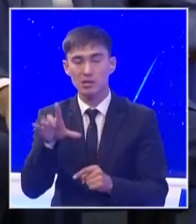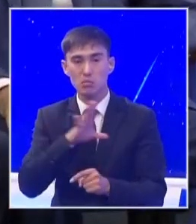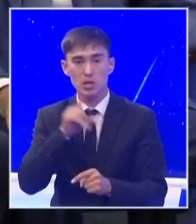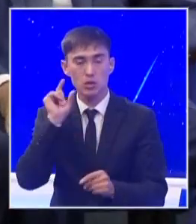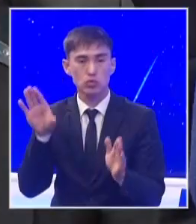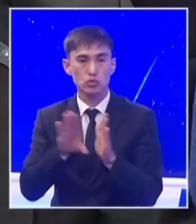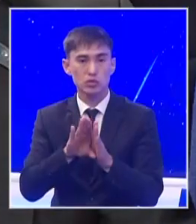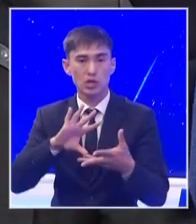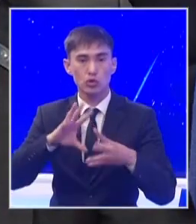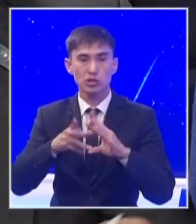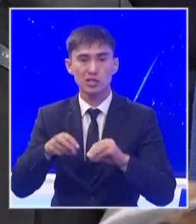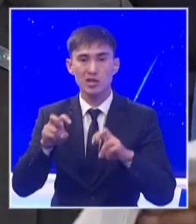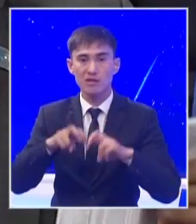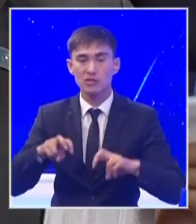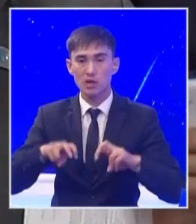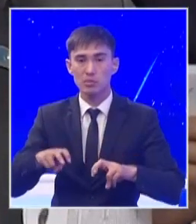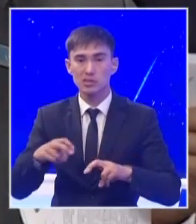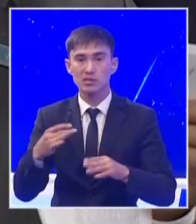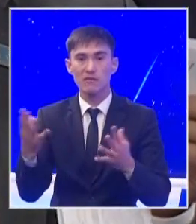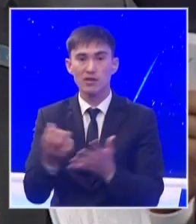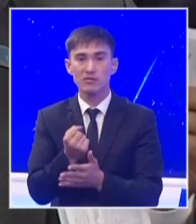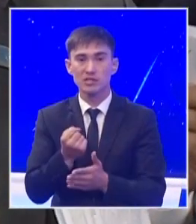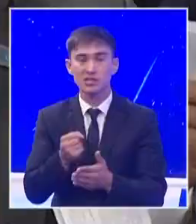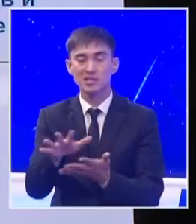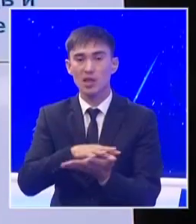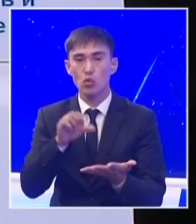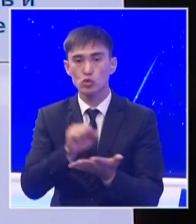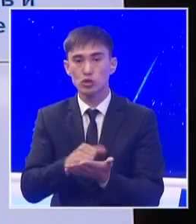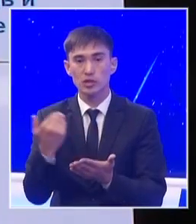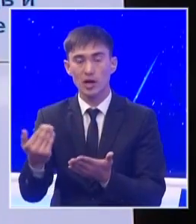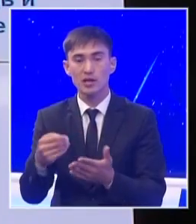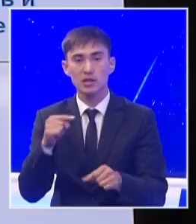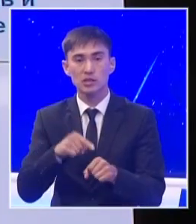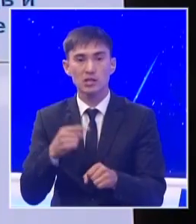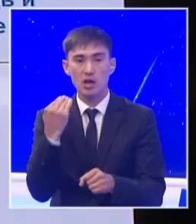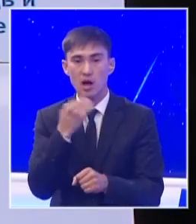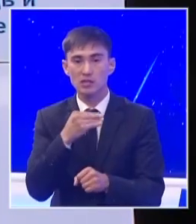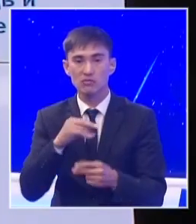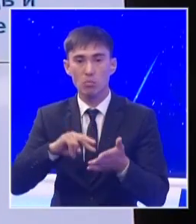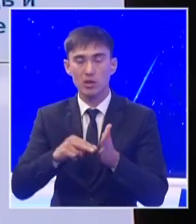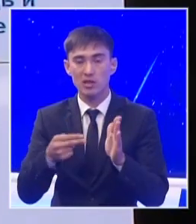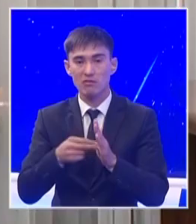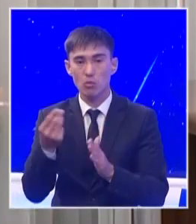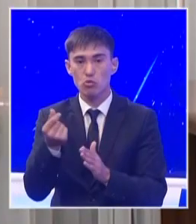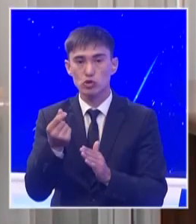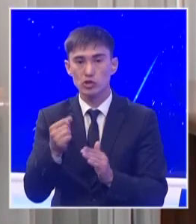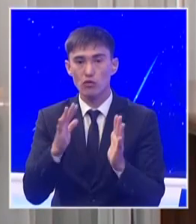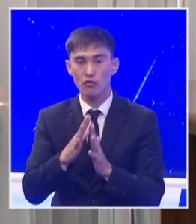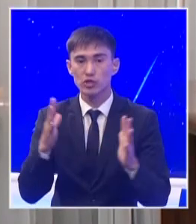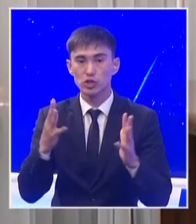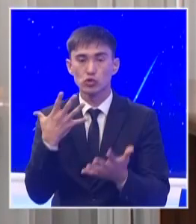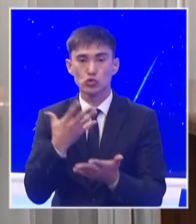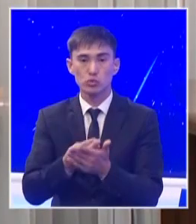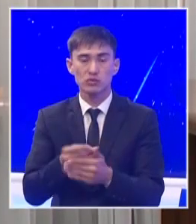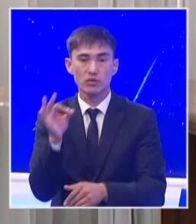и заключение ревизионной комиссии, выявившей ряд нарушений. Они касаются качественного планирования бюджета и